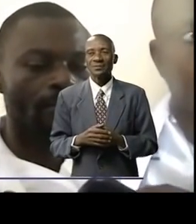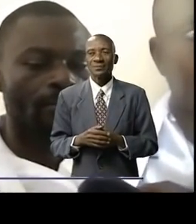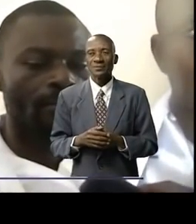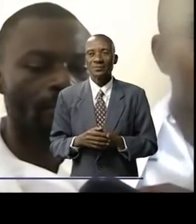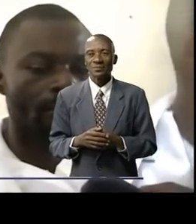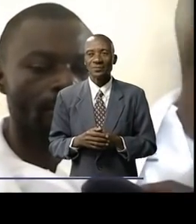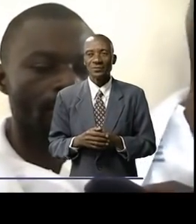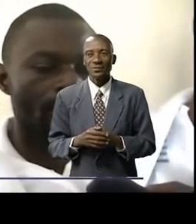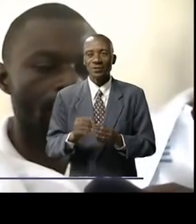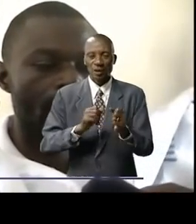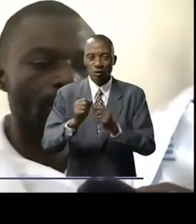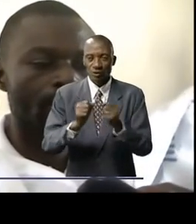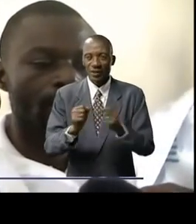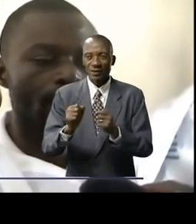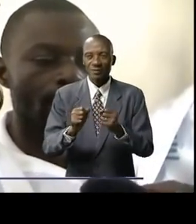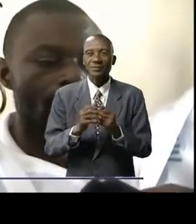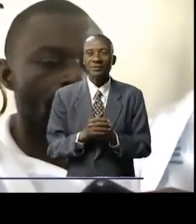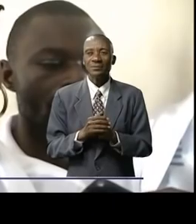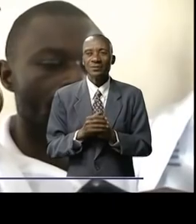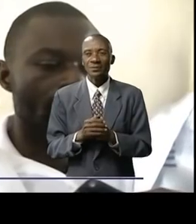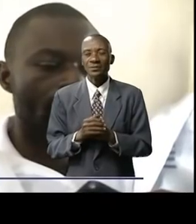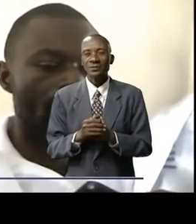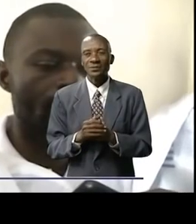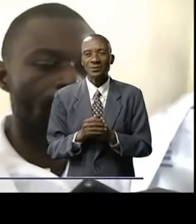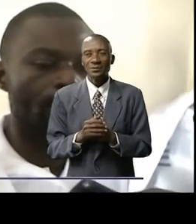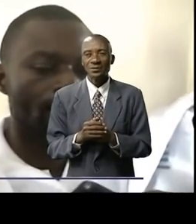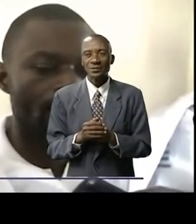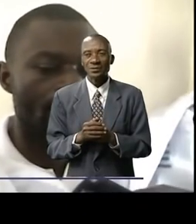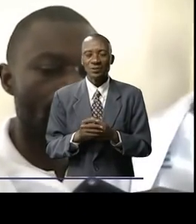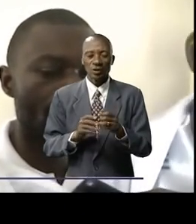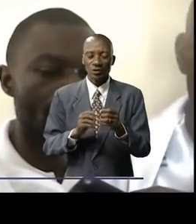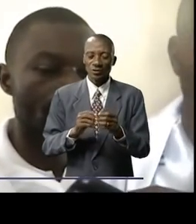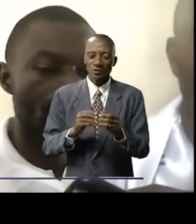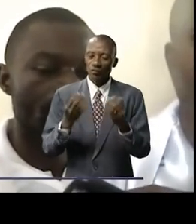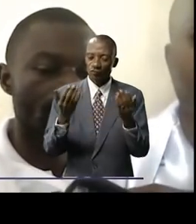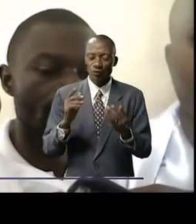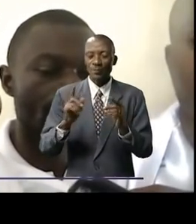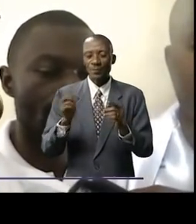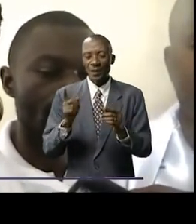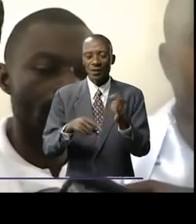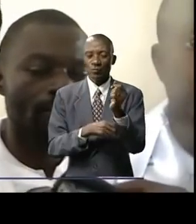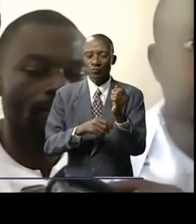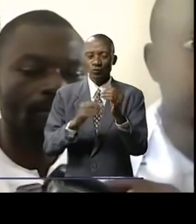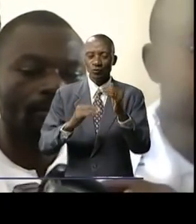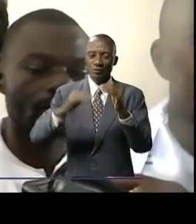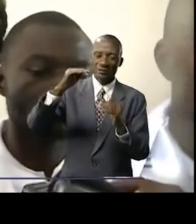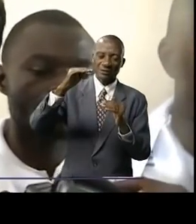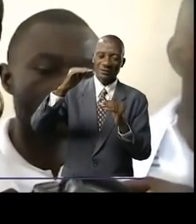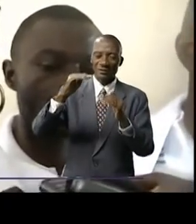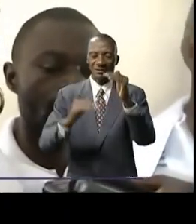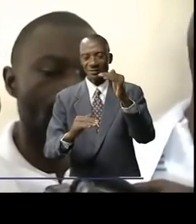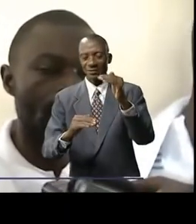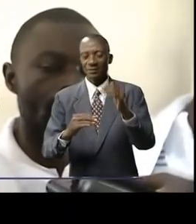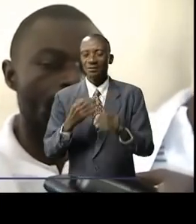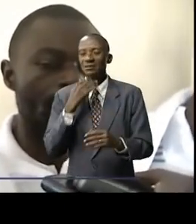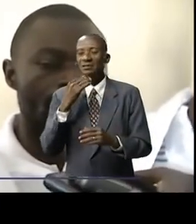lutter d'abord contre les inégalités sociales. Agir pour le peuple est là